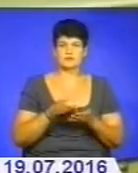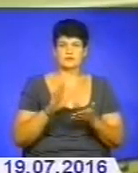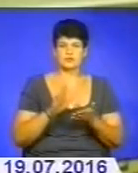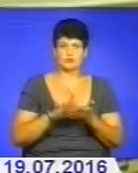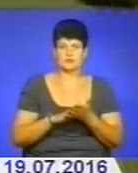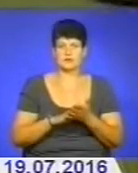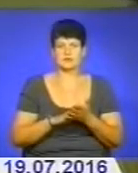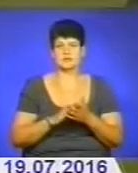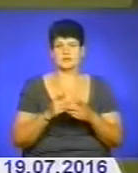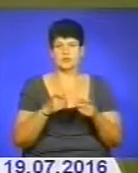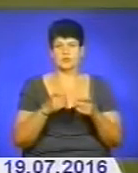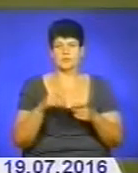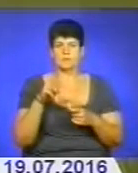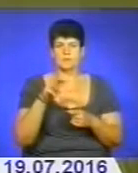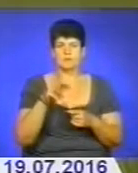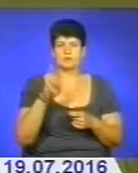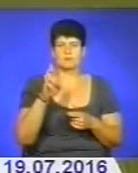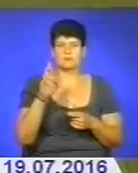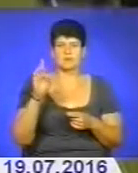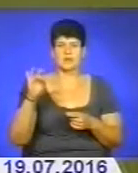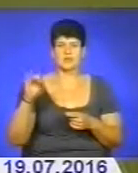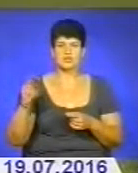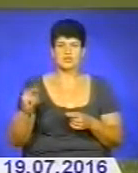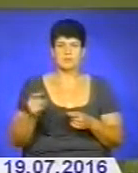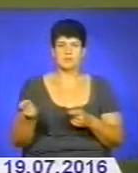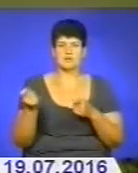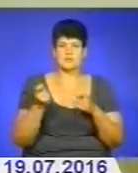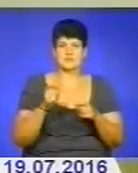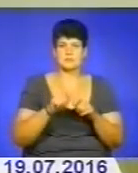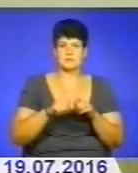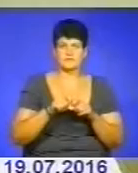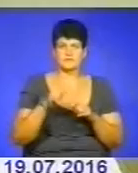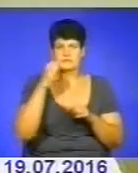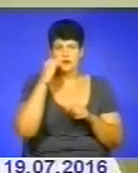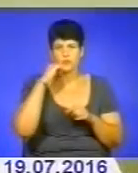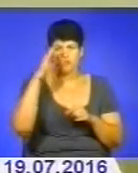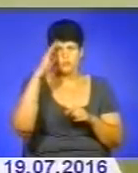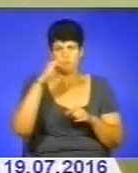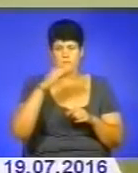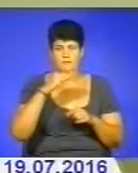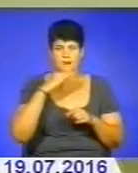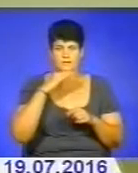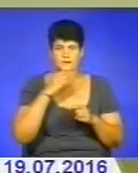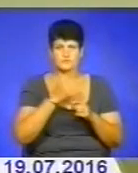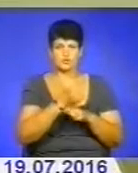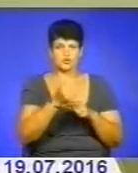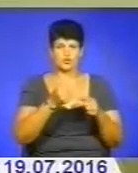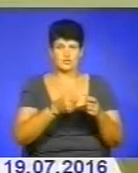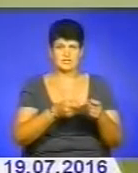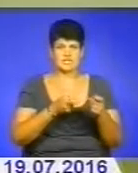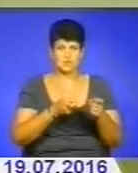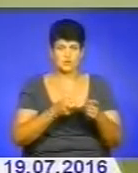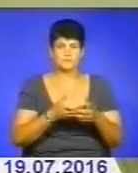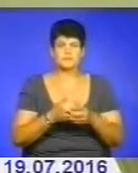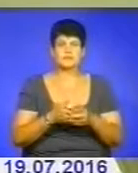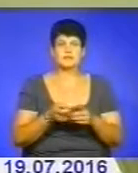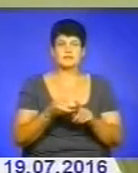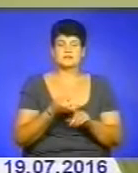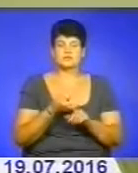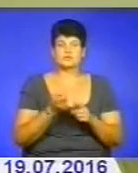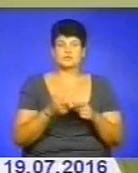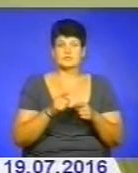Мричко. Він приніс для перевірки стару батьківську рушницю. У зв'язку з місячником добровільної здачі зброї лишилася